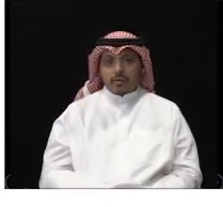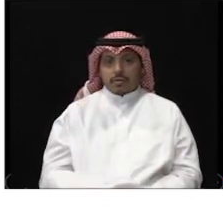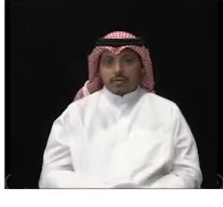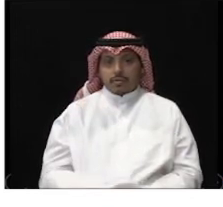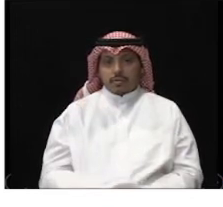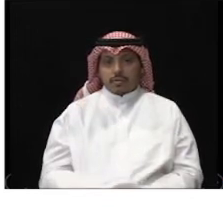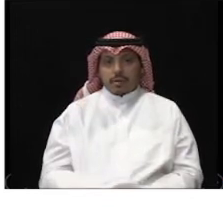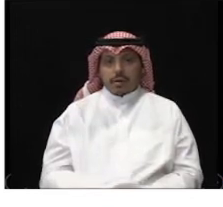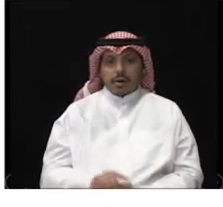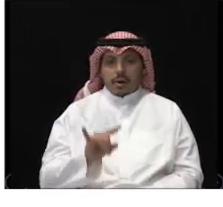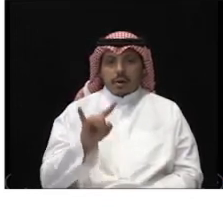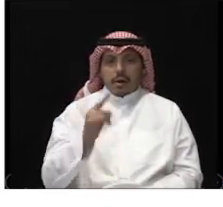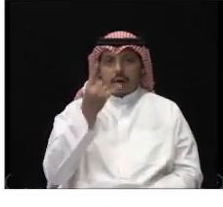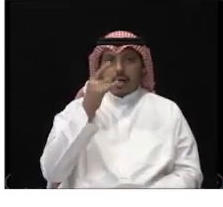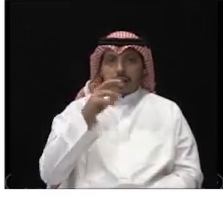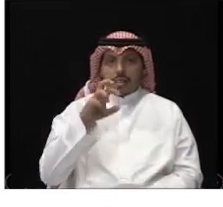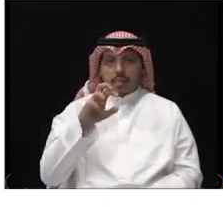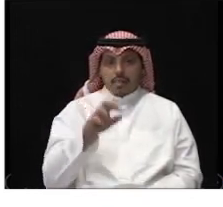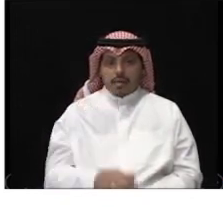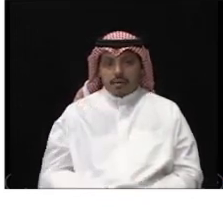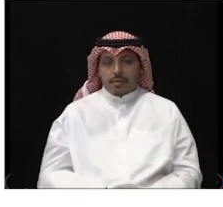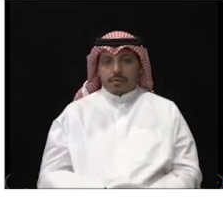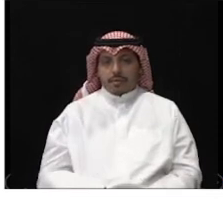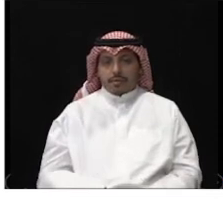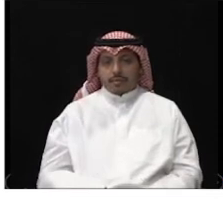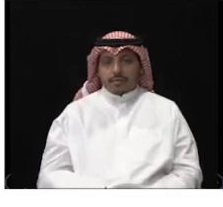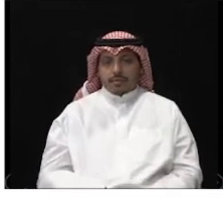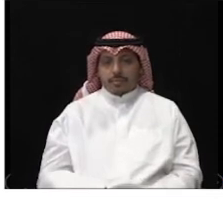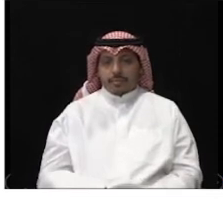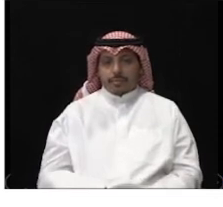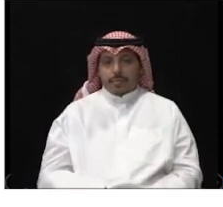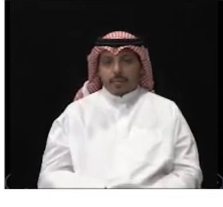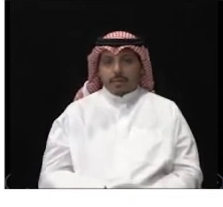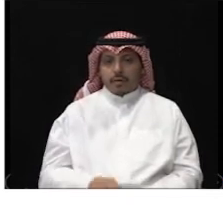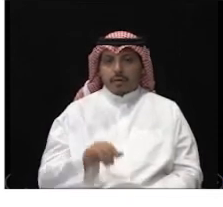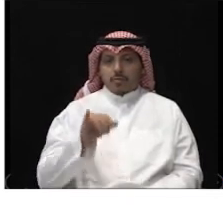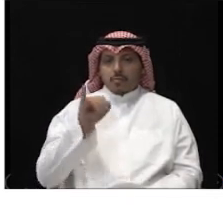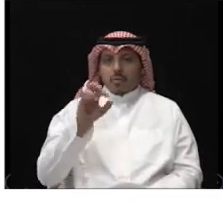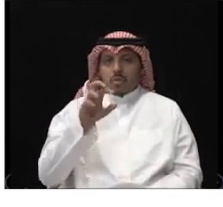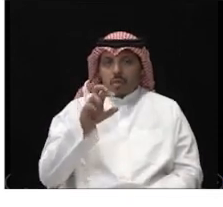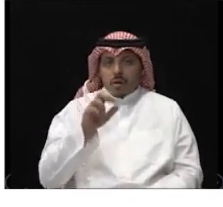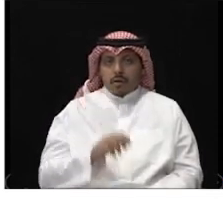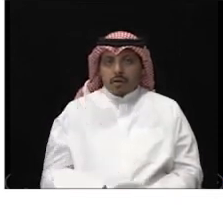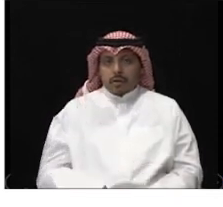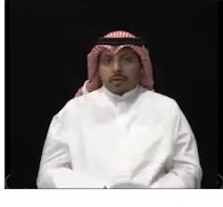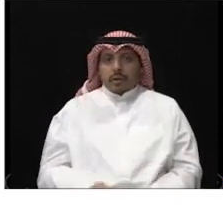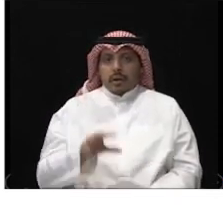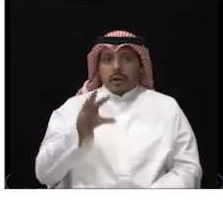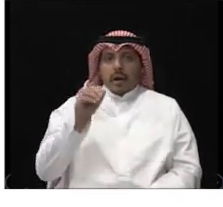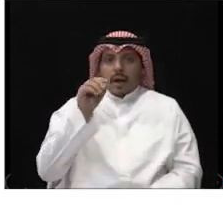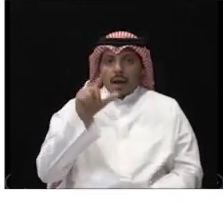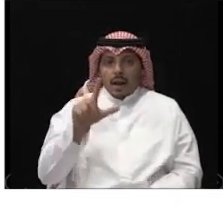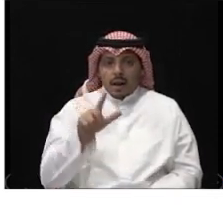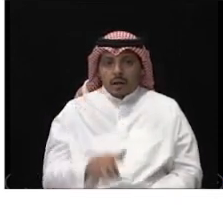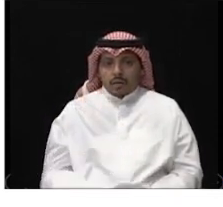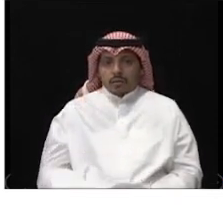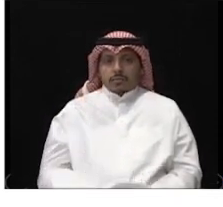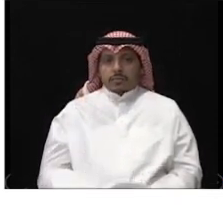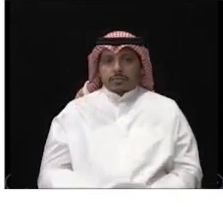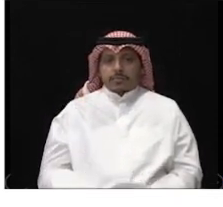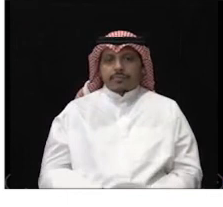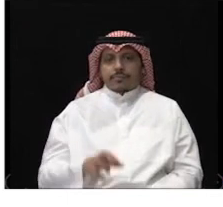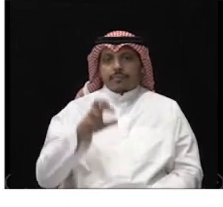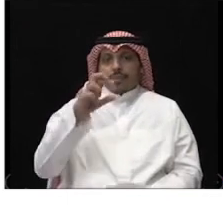لاذا، أحسنتم، لاحظ هنا المقطع الساكن، مذ هل، أحسنتم. لاحظ حرف الذاء كيف يكتب